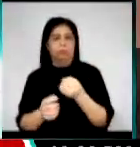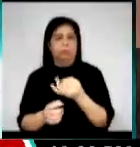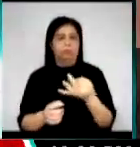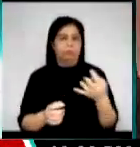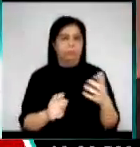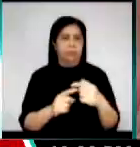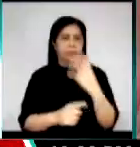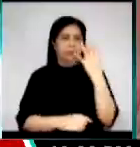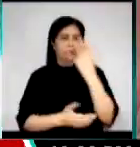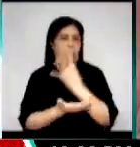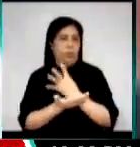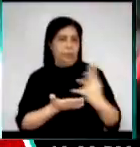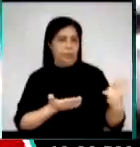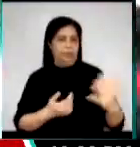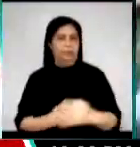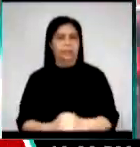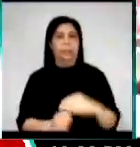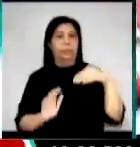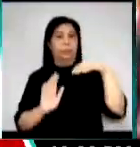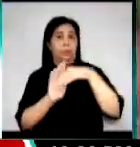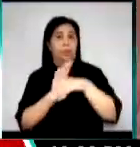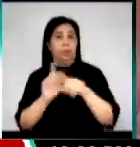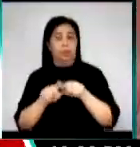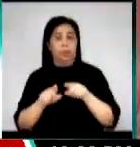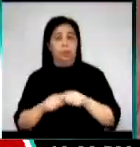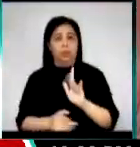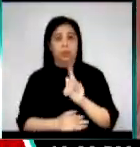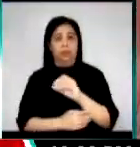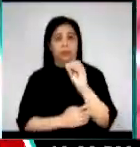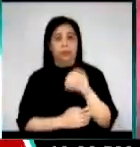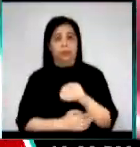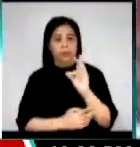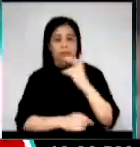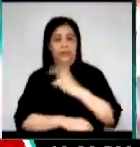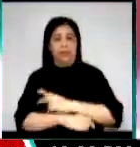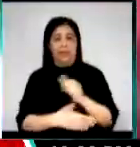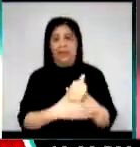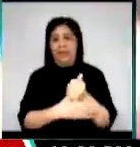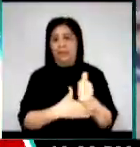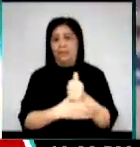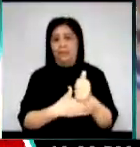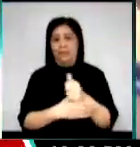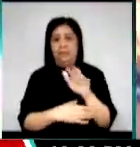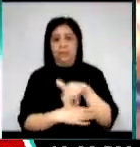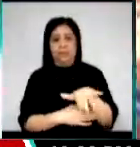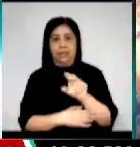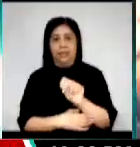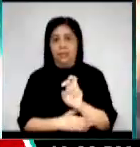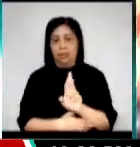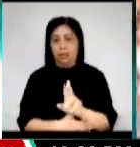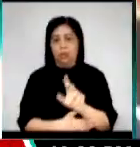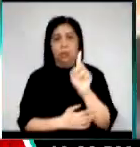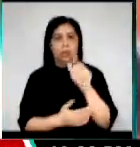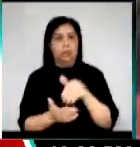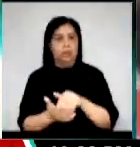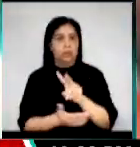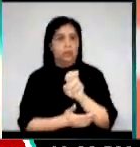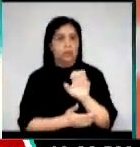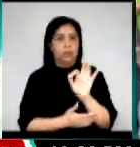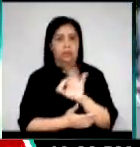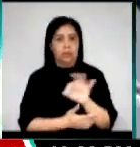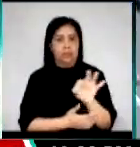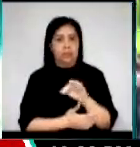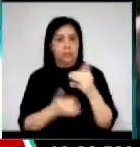4 linggo. Bumaba rin ng 25% ang 7-day average ng new cases sa NCR. 1,299 na lang ito